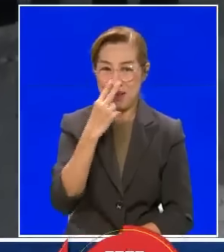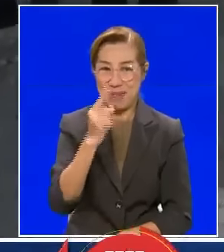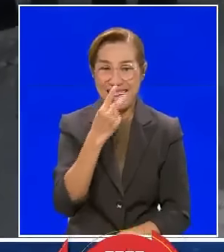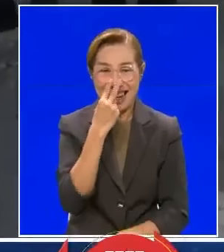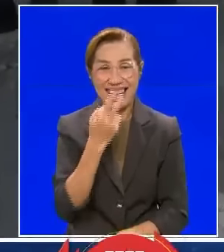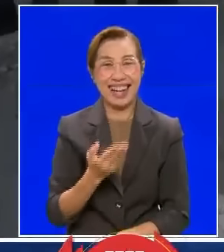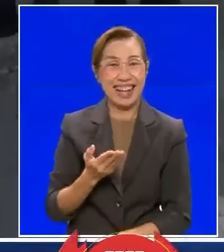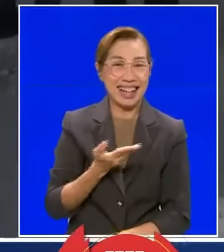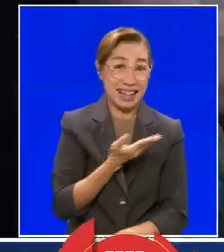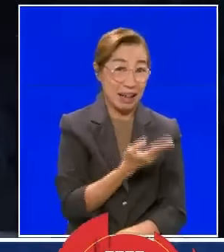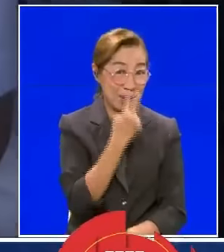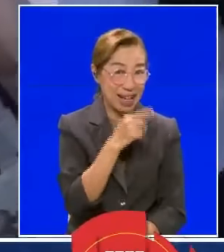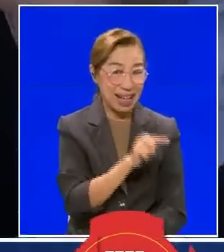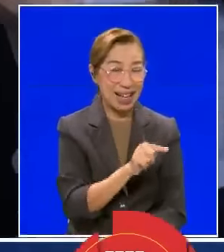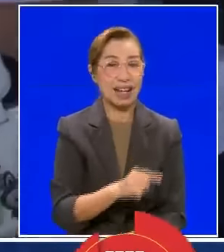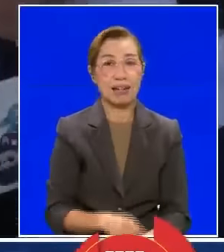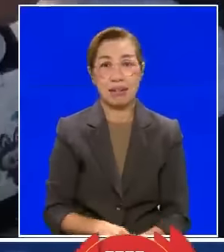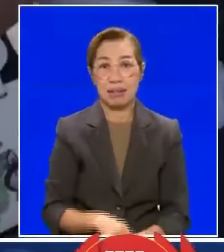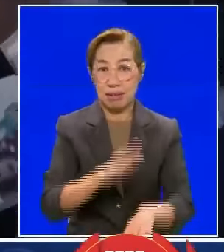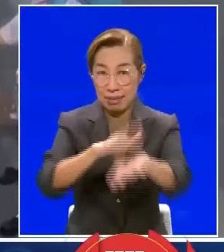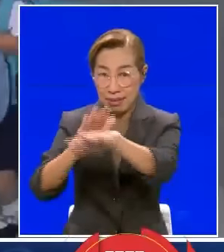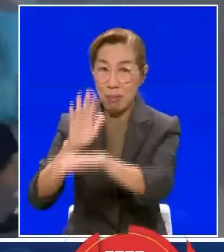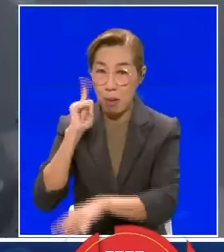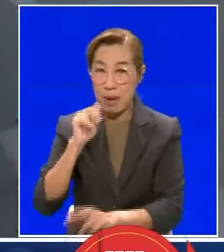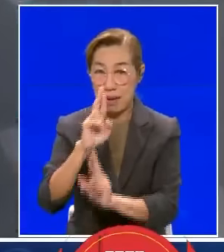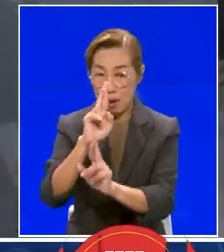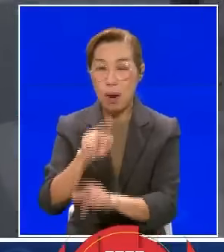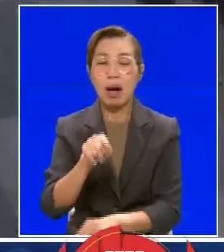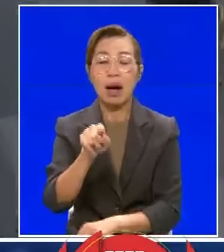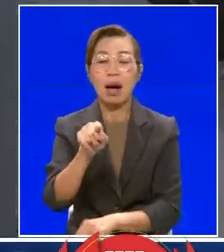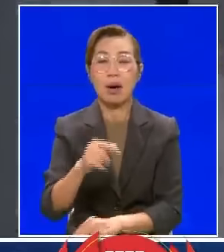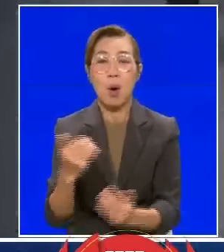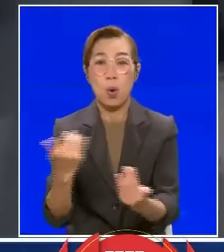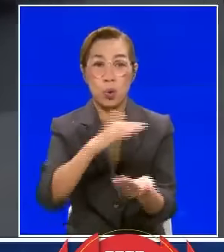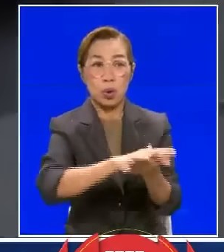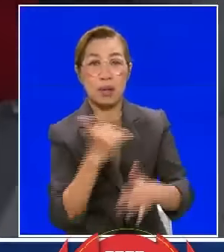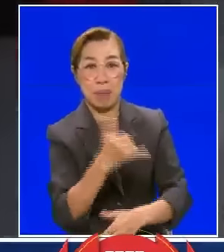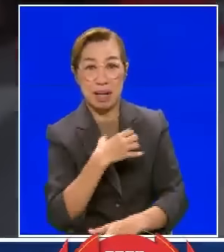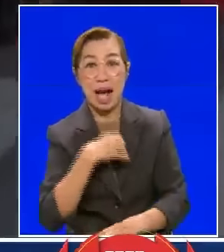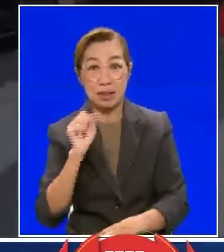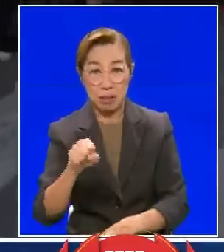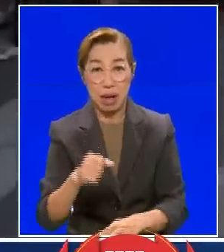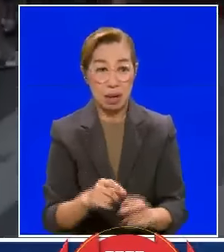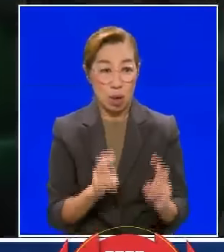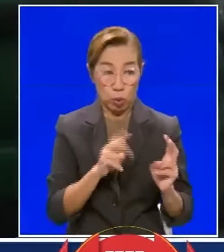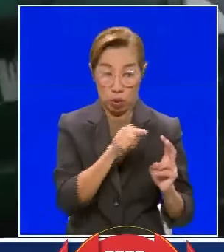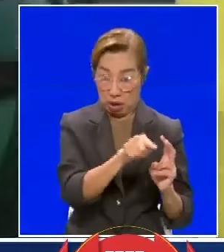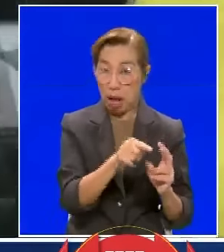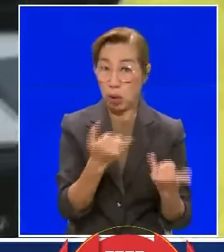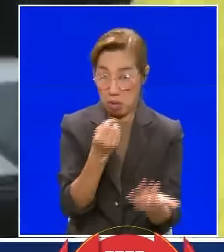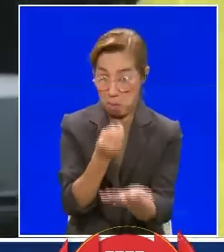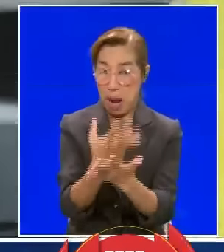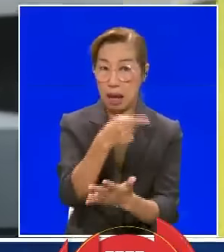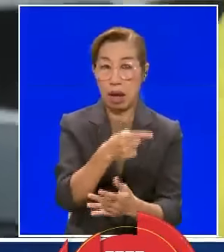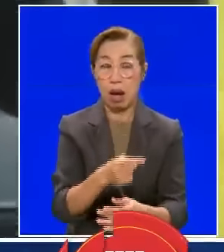ะ จะระวังนะฮะท่านผู้ปกครองคือเข้าใจว่าหลายท่านลูกหลานก็อยากเอาไปโรงเรียนแหละแต่ตัวนึงมันหลายตังค์ตอนที่ราคาตลาดก็เป็นพันเข้า